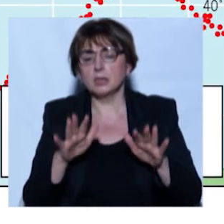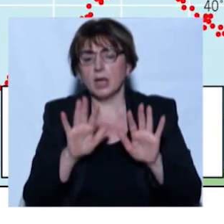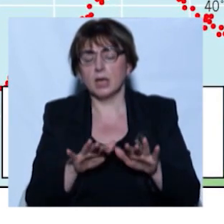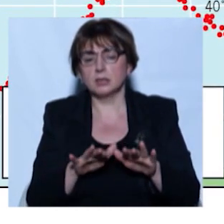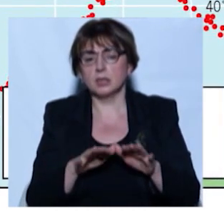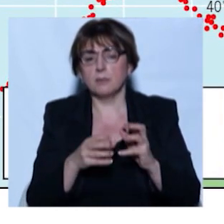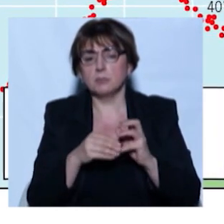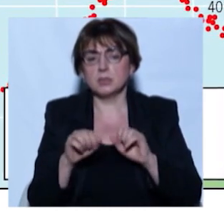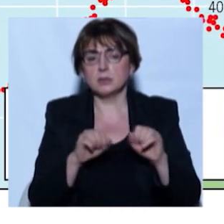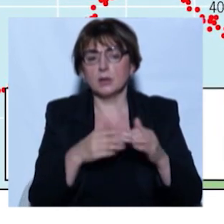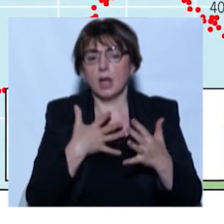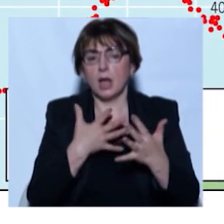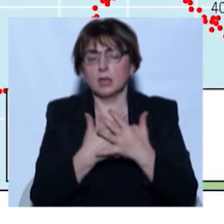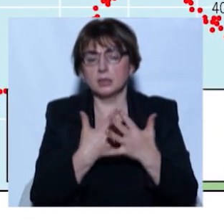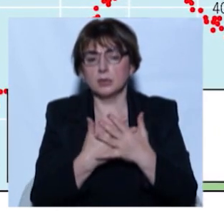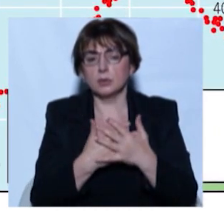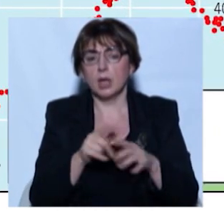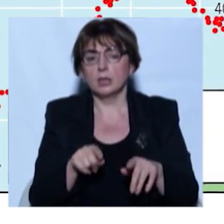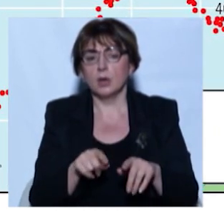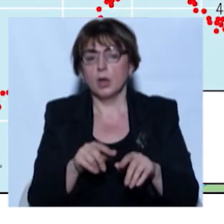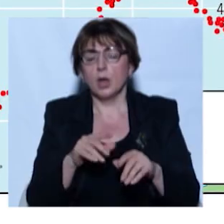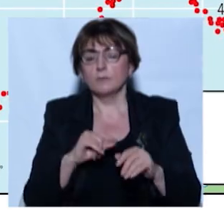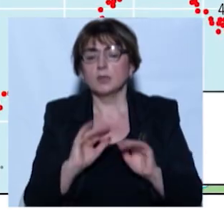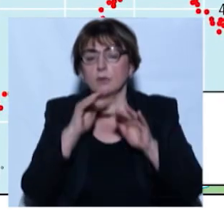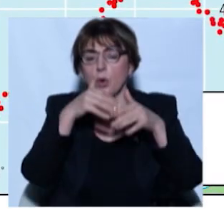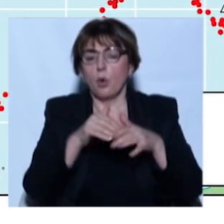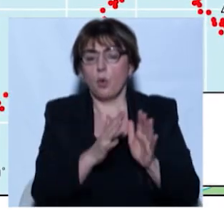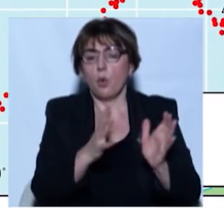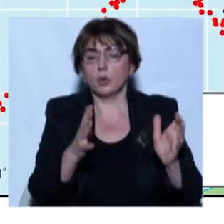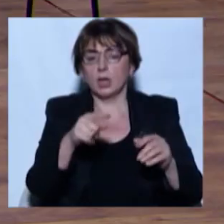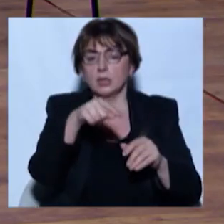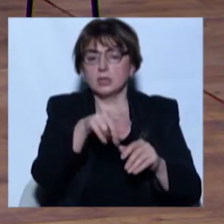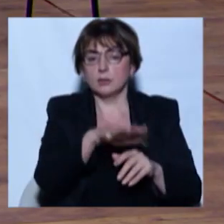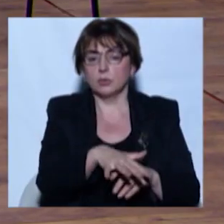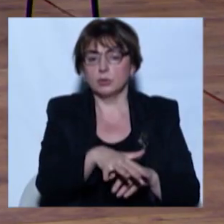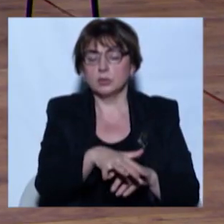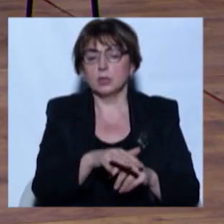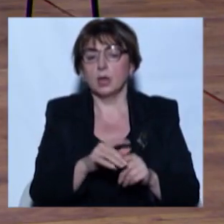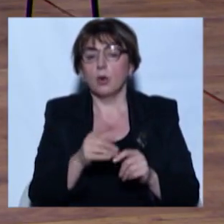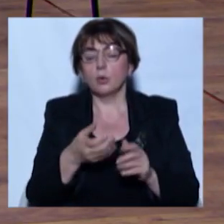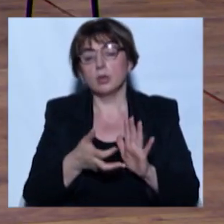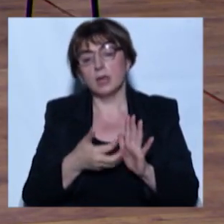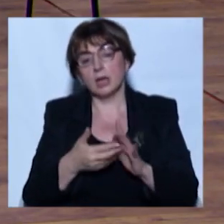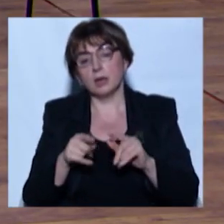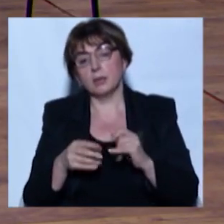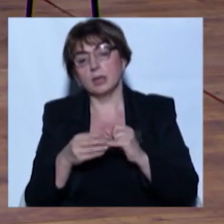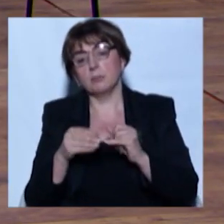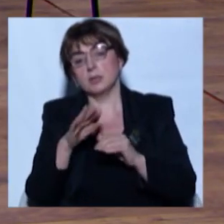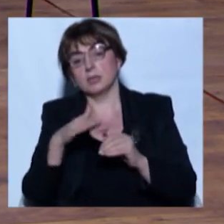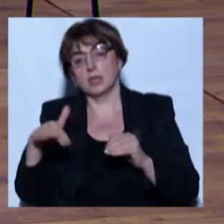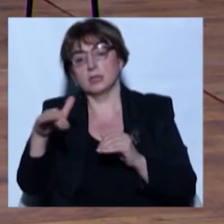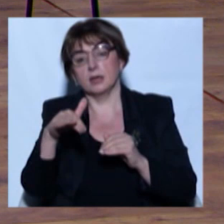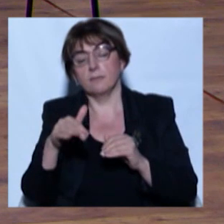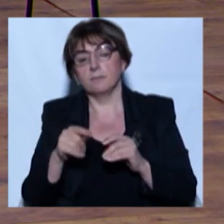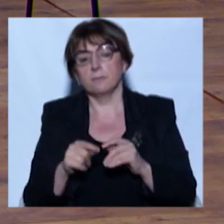ადგილი მიწისძვრებით აქტიური ადგილები ოკეანეზე მოდის და უფრო ნაკლები მოდის ხმელეთზე. გამოდის,